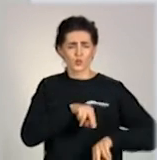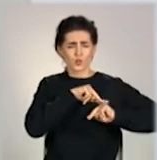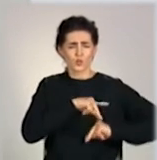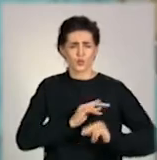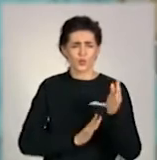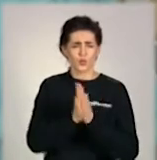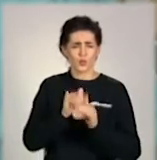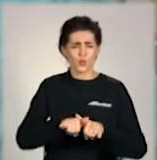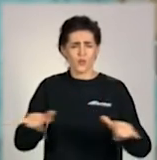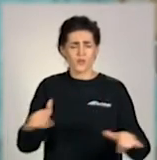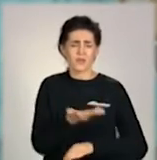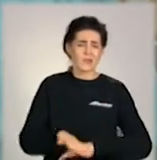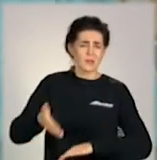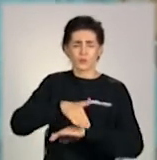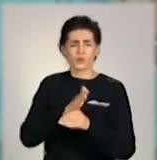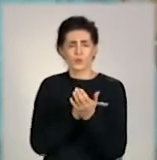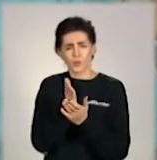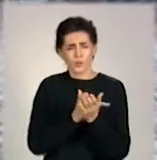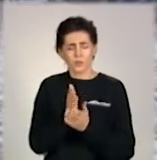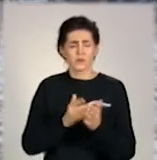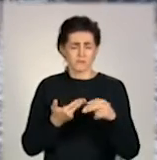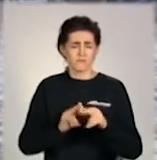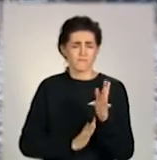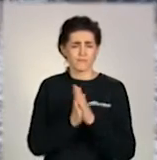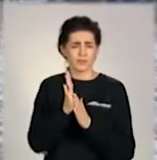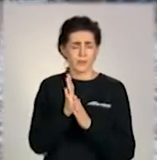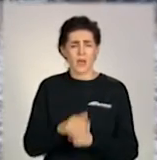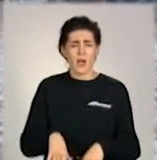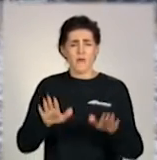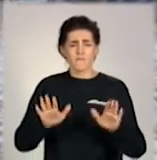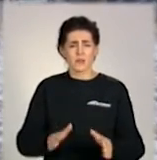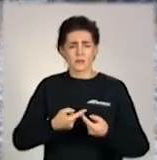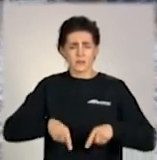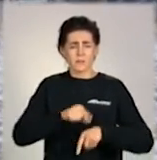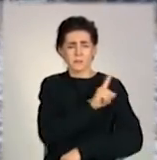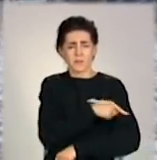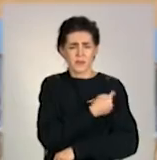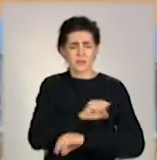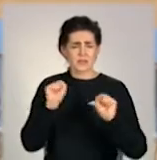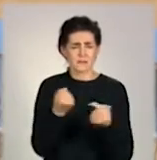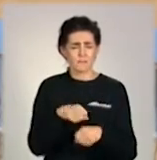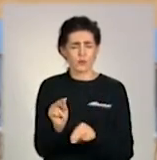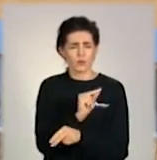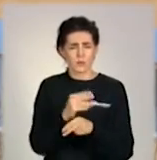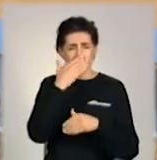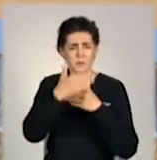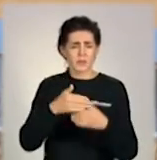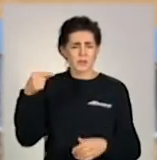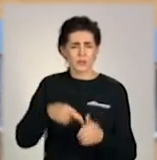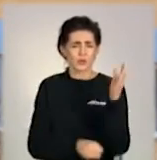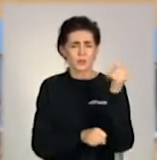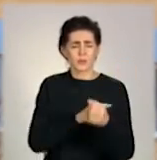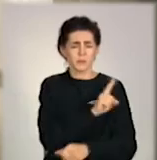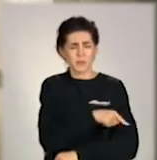и тяжесть. Операція, яка производиться, виросла. В обласному медзакладі інтенсивного лікування працюють близько 1000